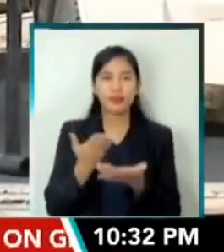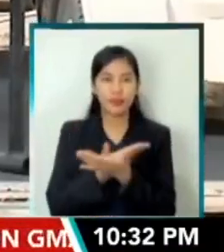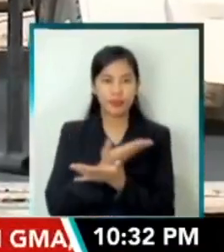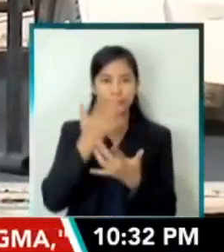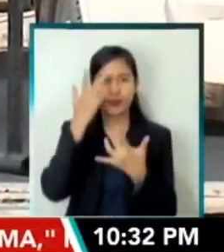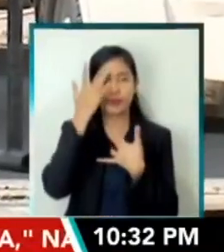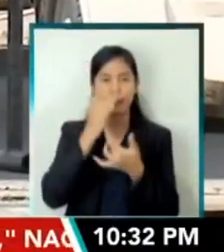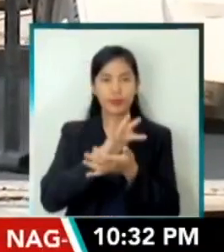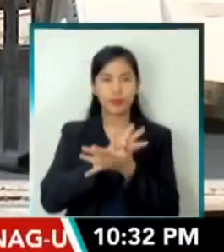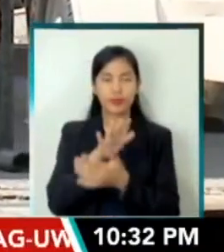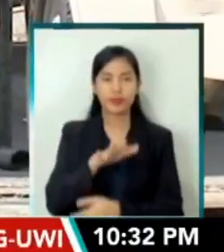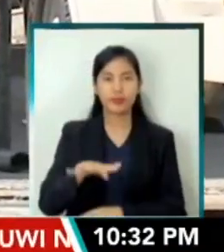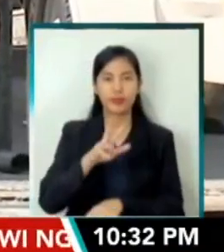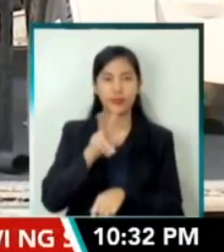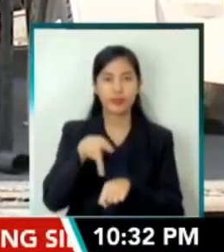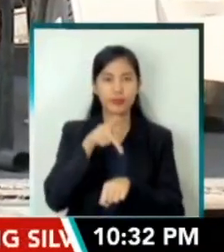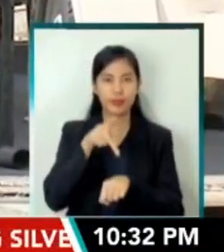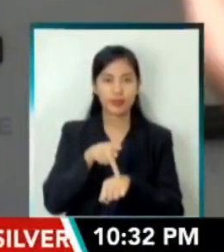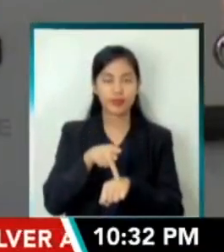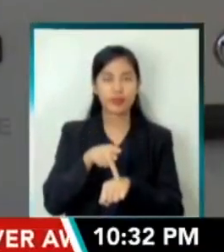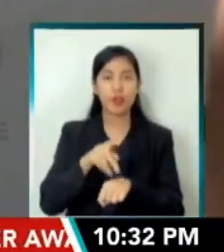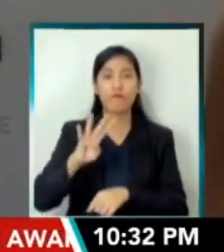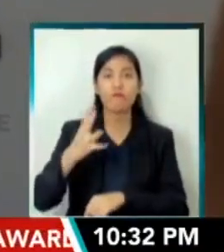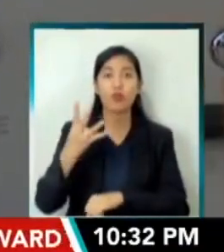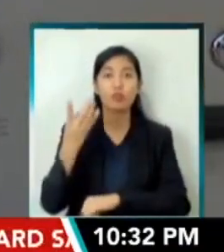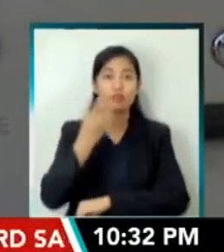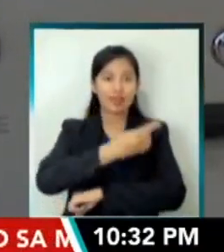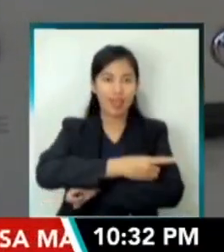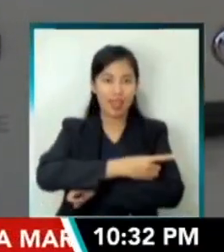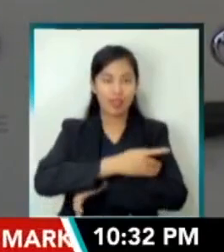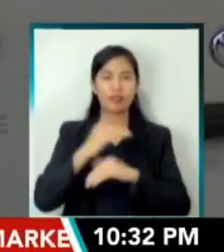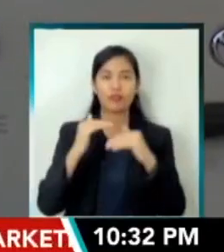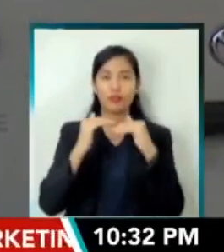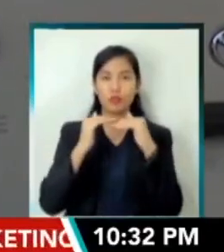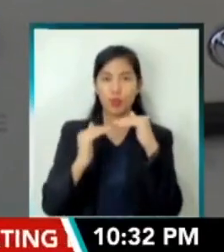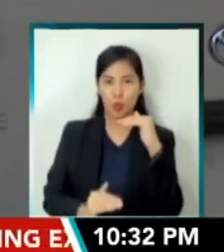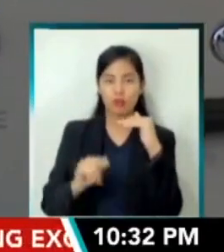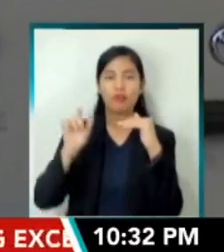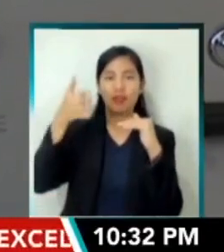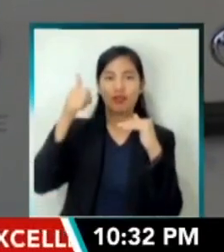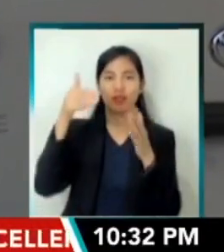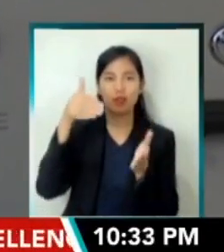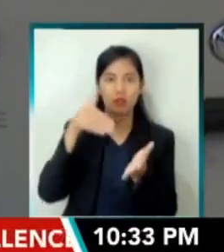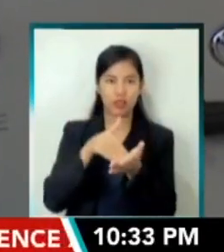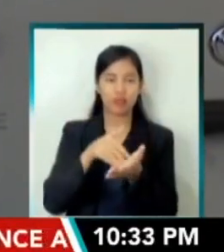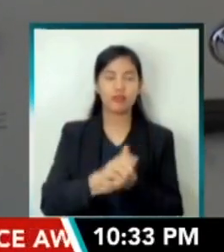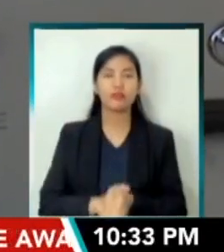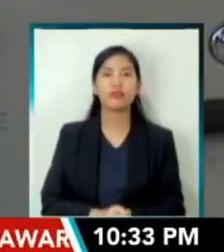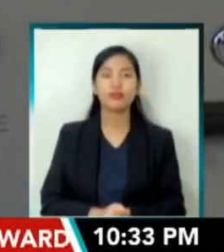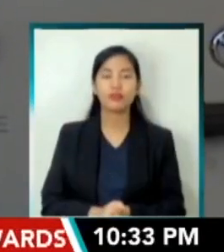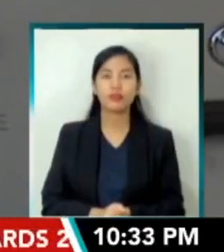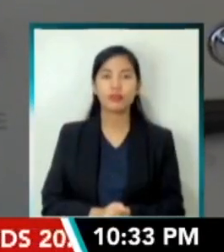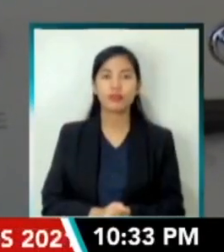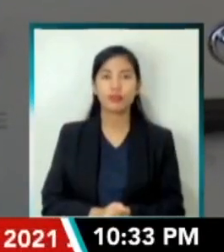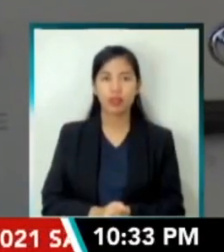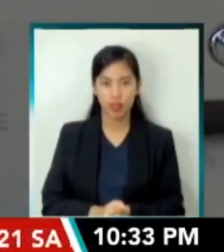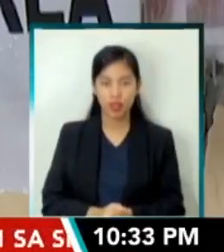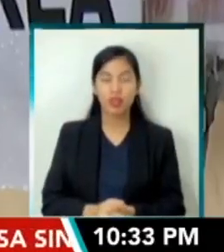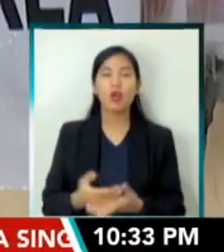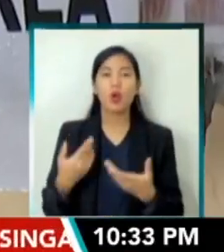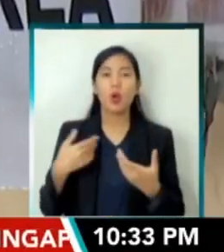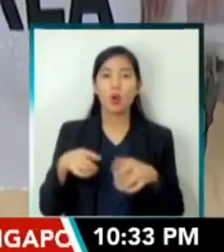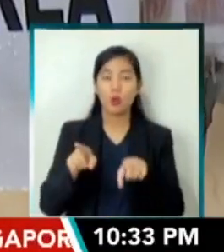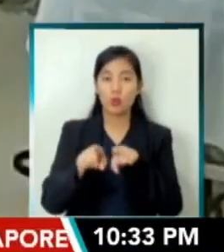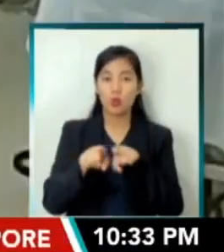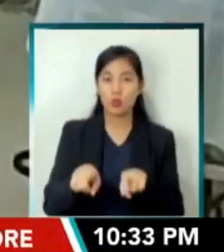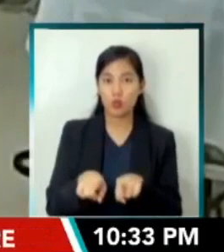bansa. Pang-apat na araw nang mas mababa sa 10,000 ang mga bagong kaso. Low risk na rin ang COVID bed utilization